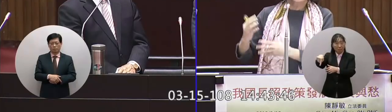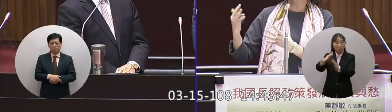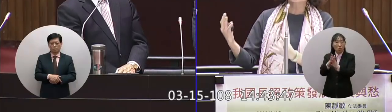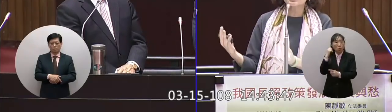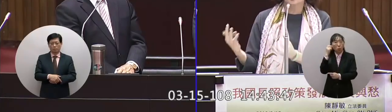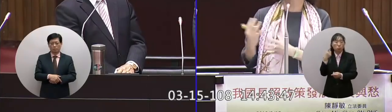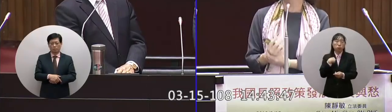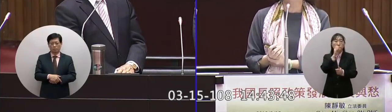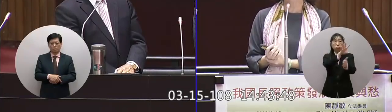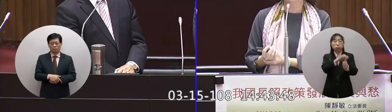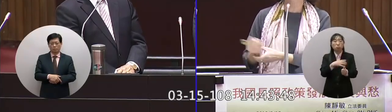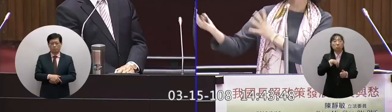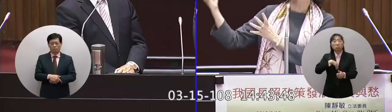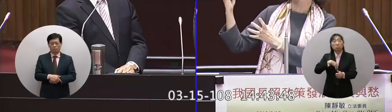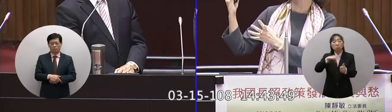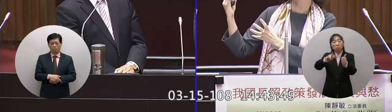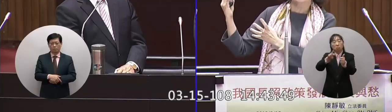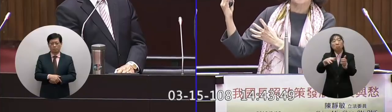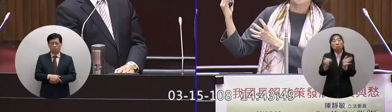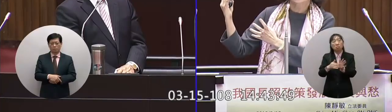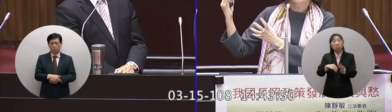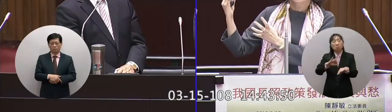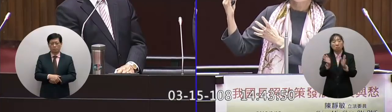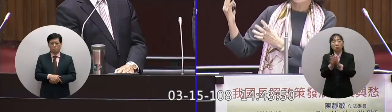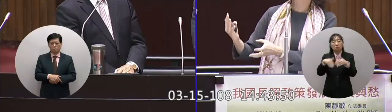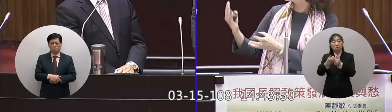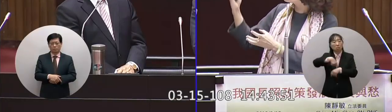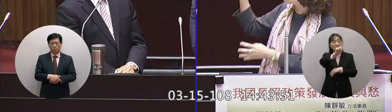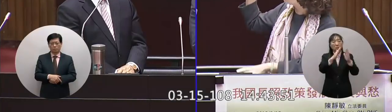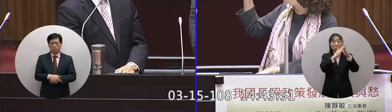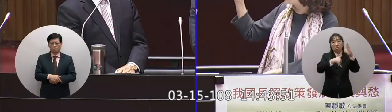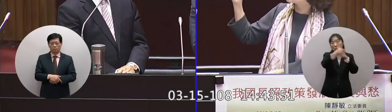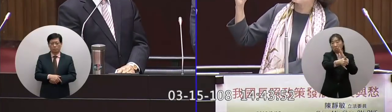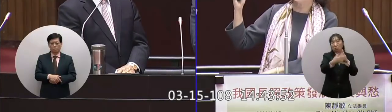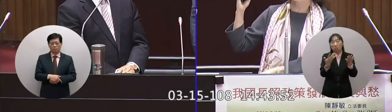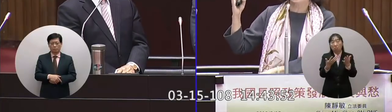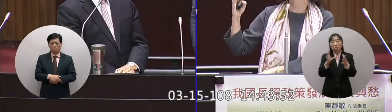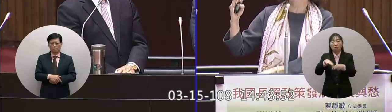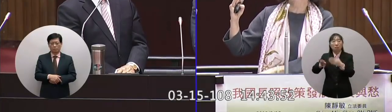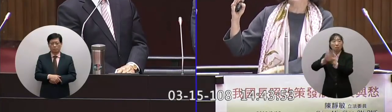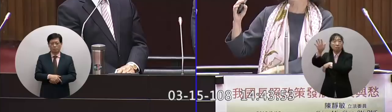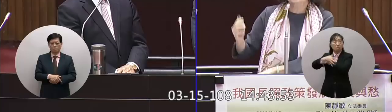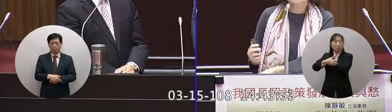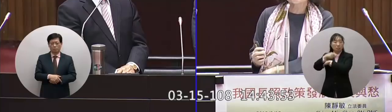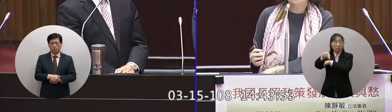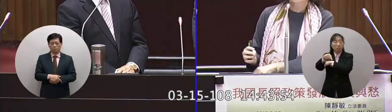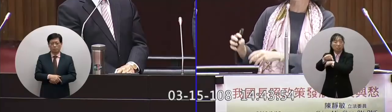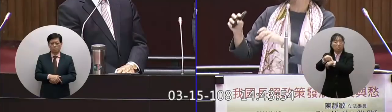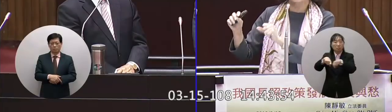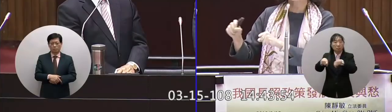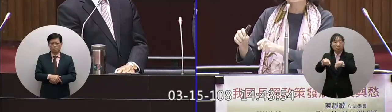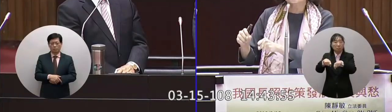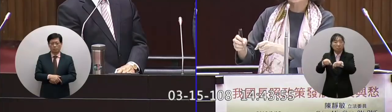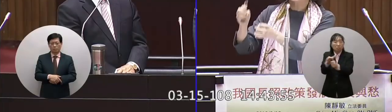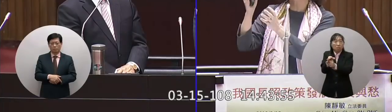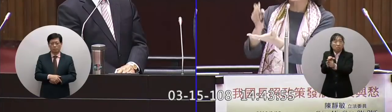映说，他训练好的照护员全部都往居家跑啊。啊，所以我们的外籍看护工的一个政策又